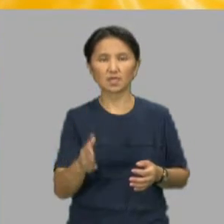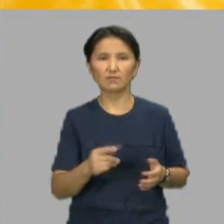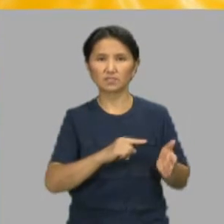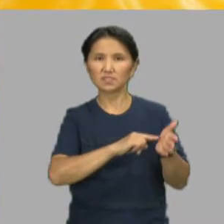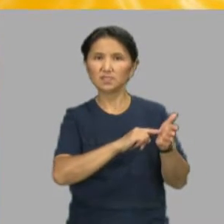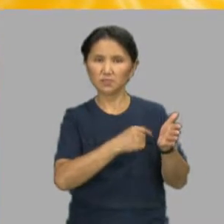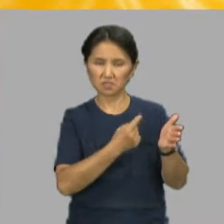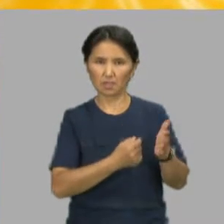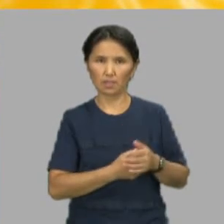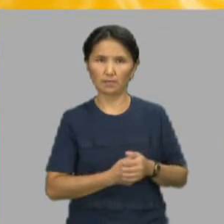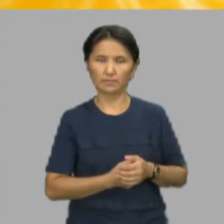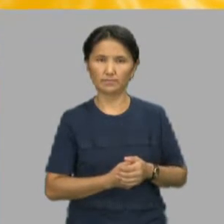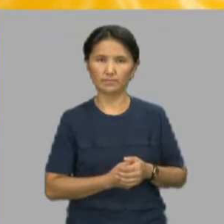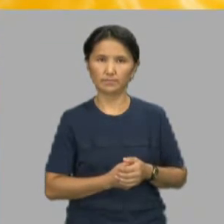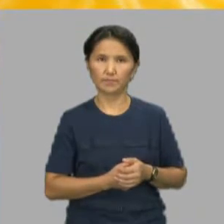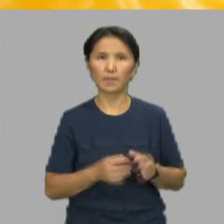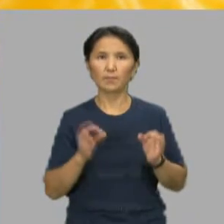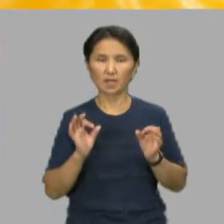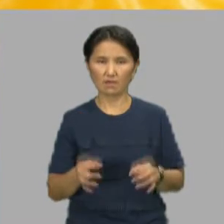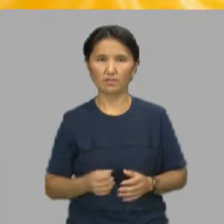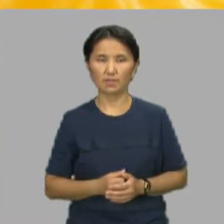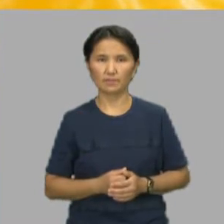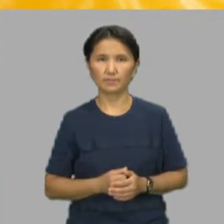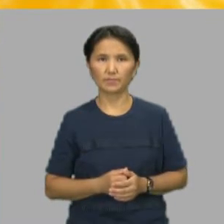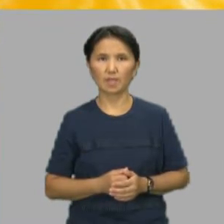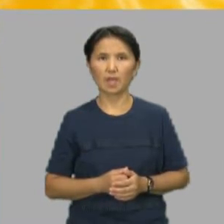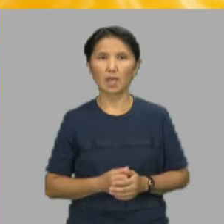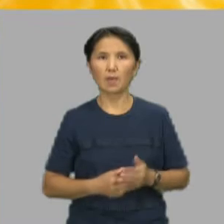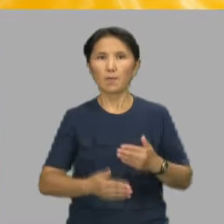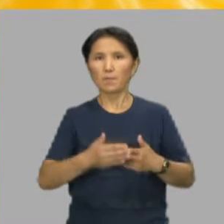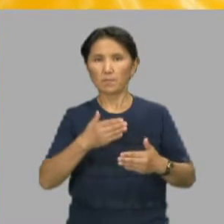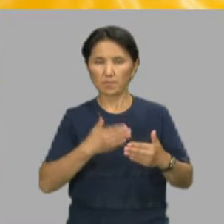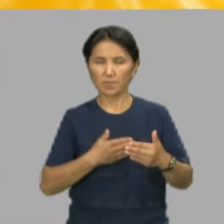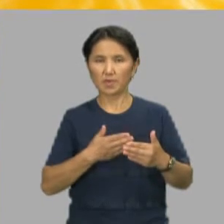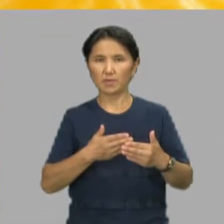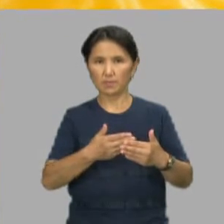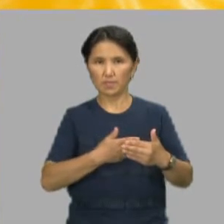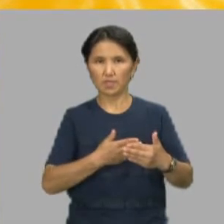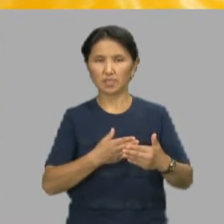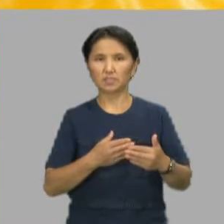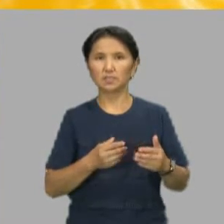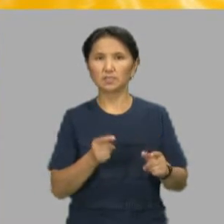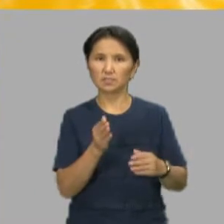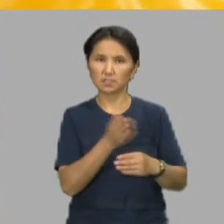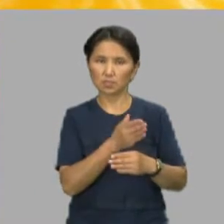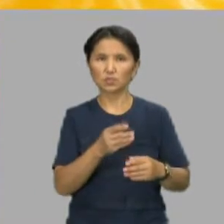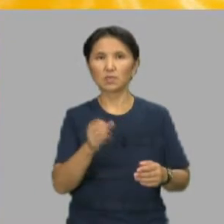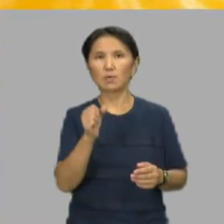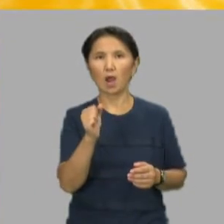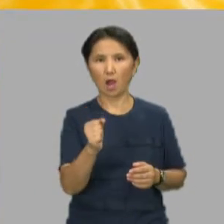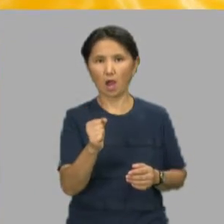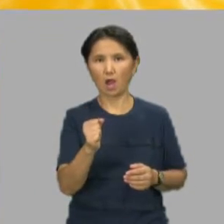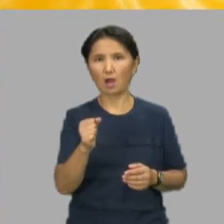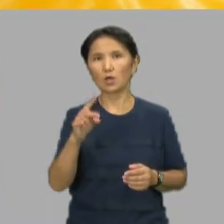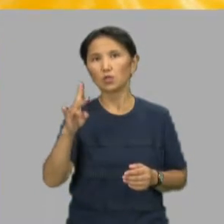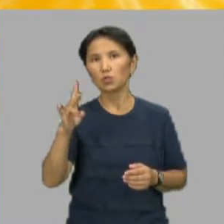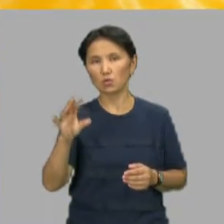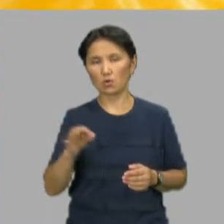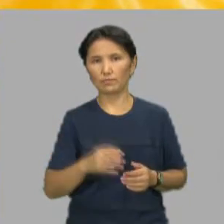ставится запятая? Правильно, перед союзами «а», «но».